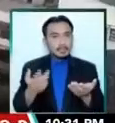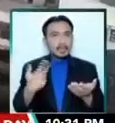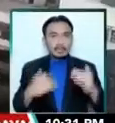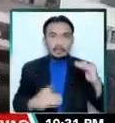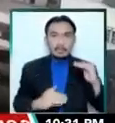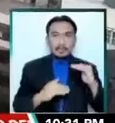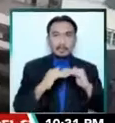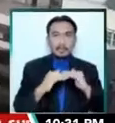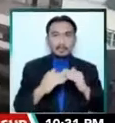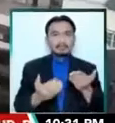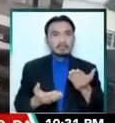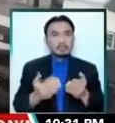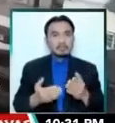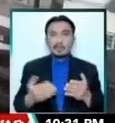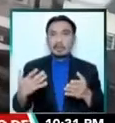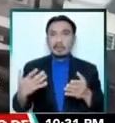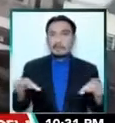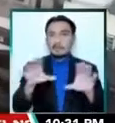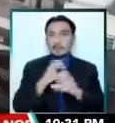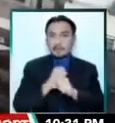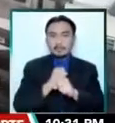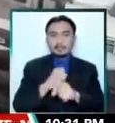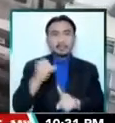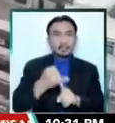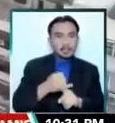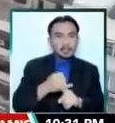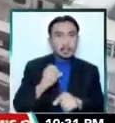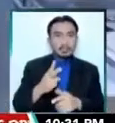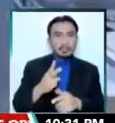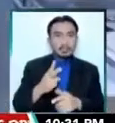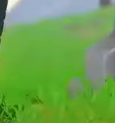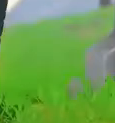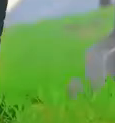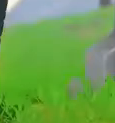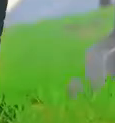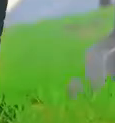matapos ang Enero hanggang ikalawang linggo ng Pebrero.